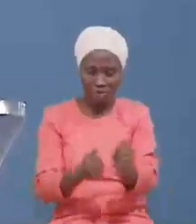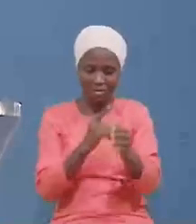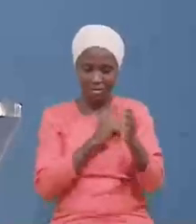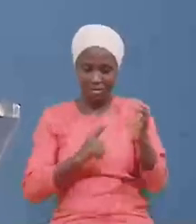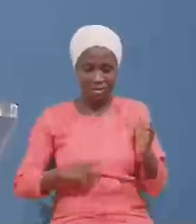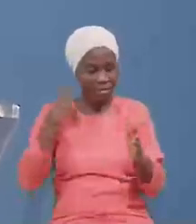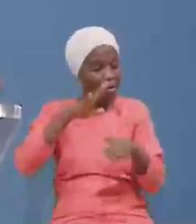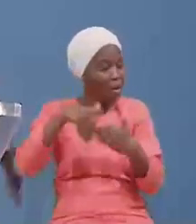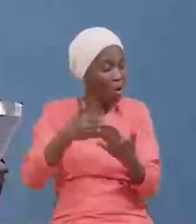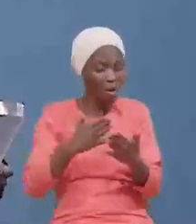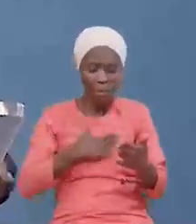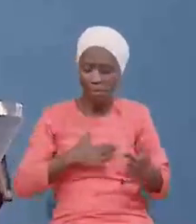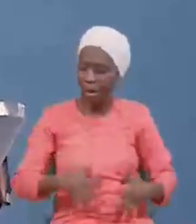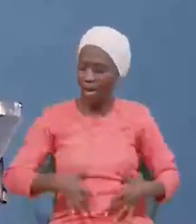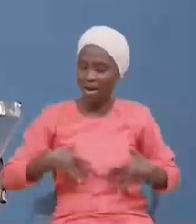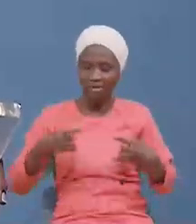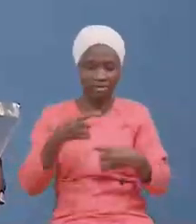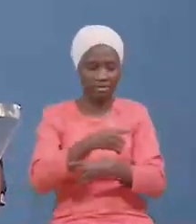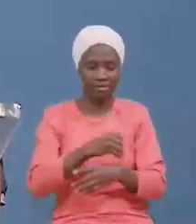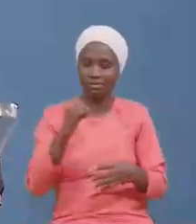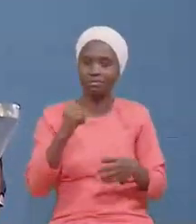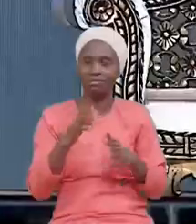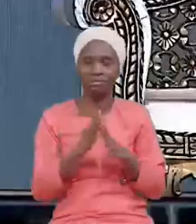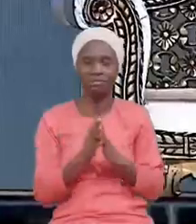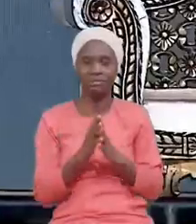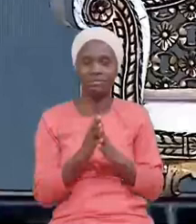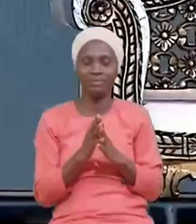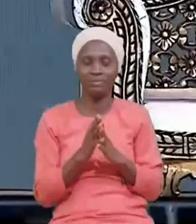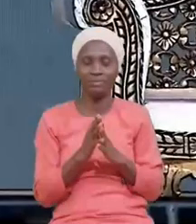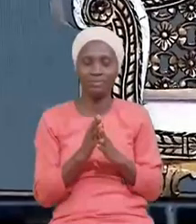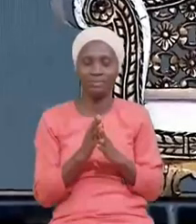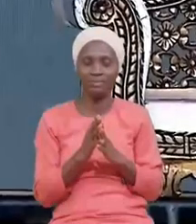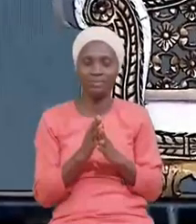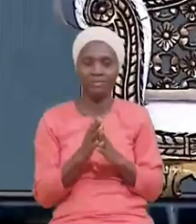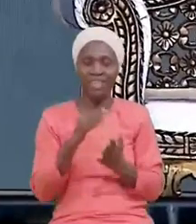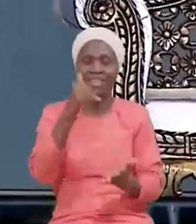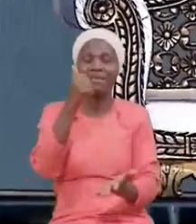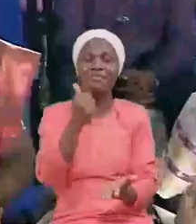pour vivre et marcher pour suivre le Seigneur toute ma vie. Amen.